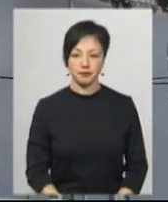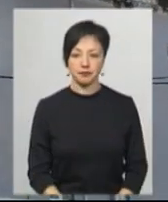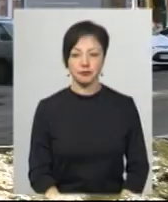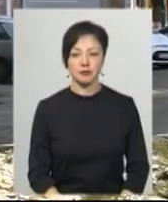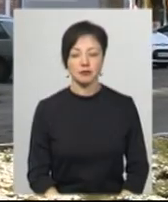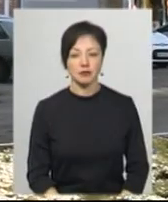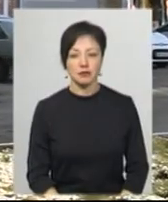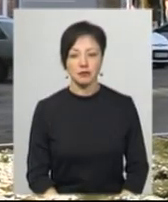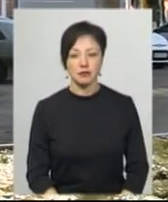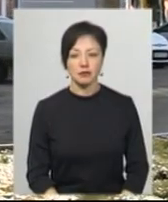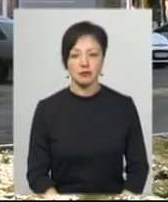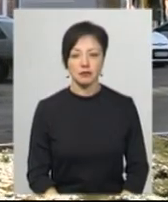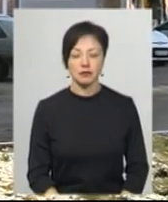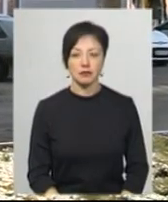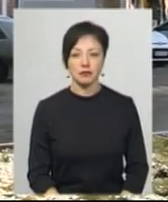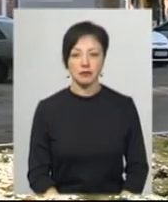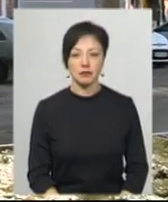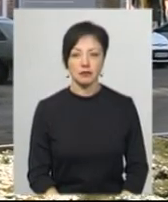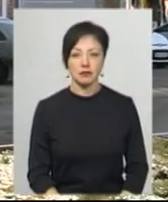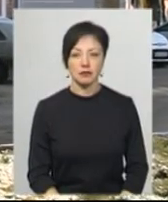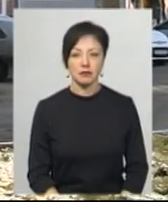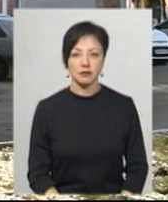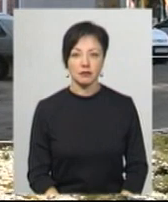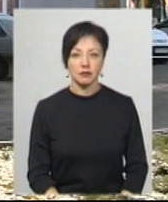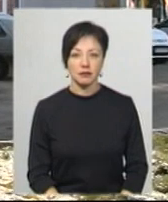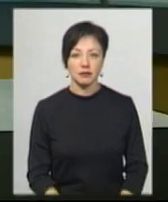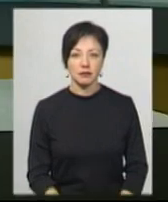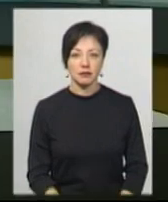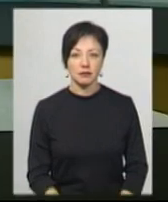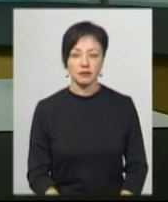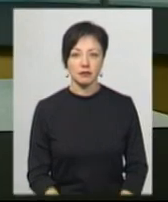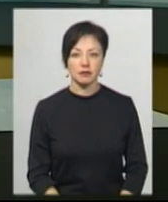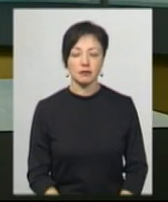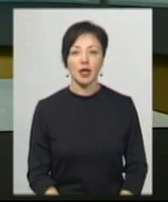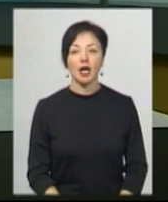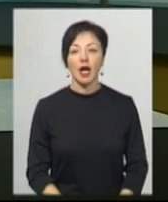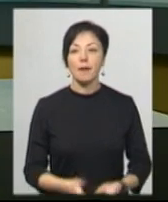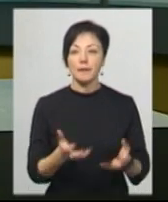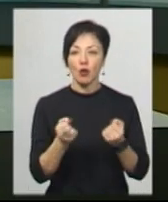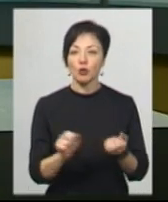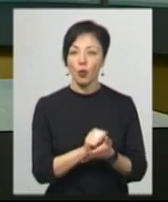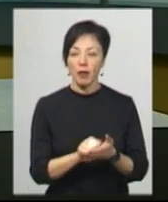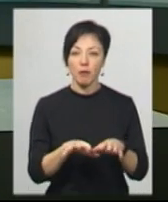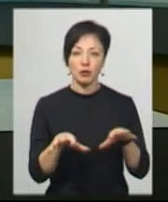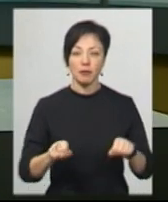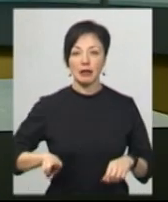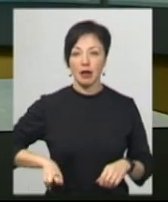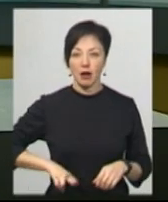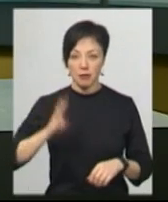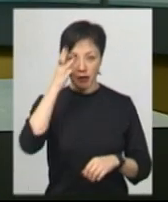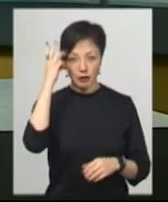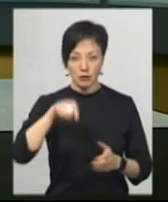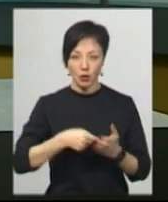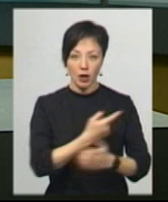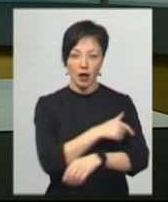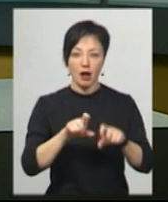Чорний, Іван Мовчан. Новини на Суспільному. Хмельницький. Нагадаю, прийом документів на посаду директора Хмельницької